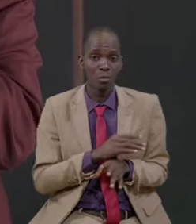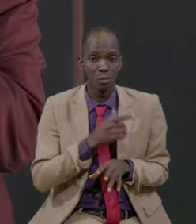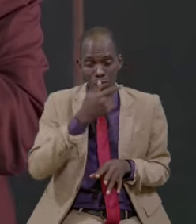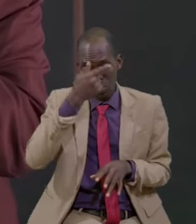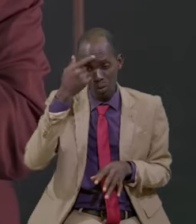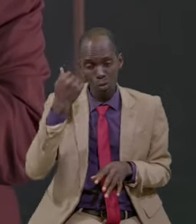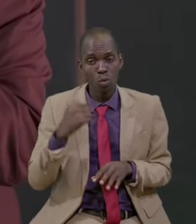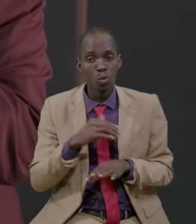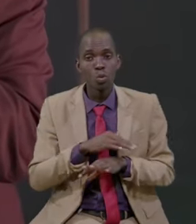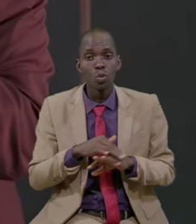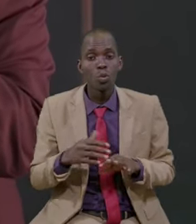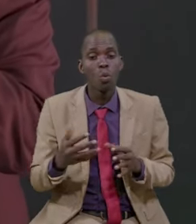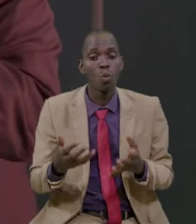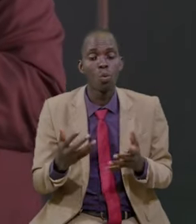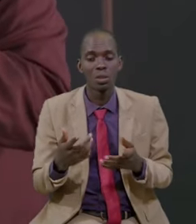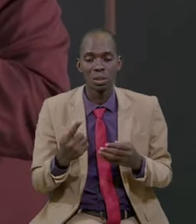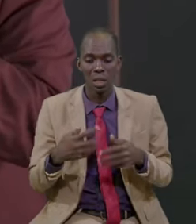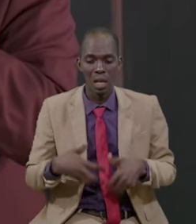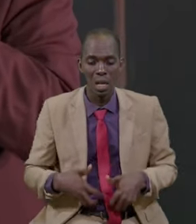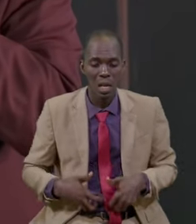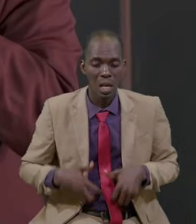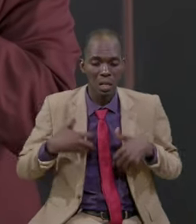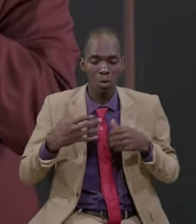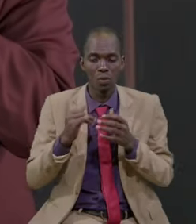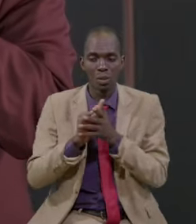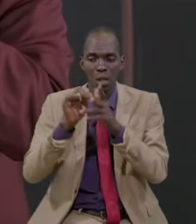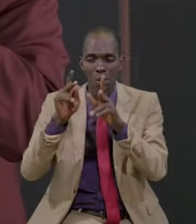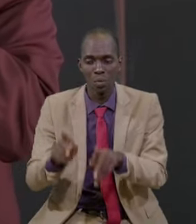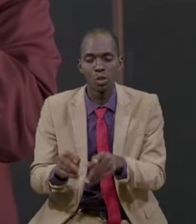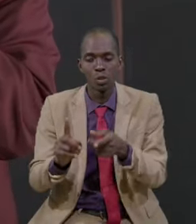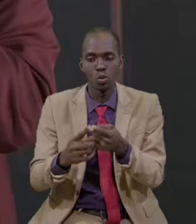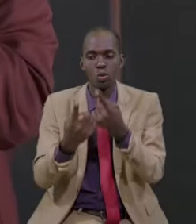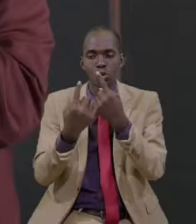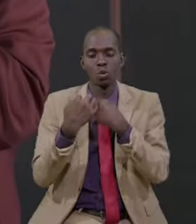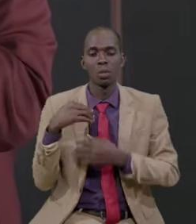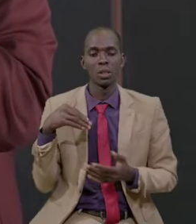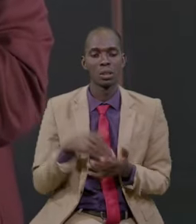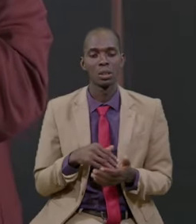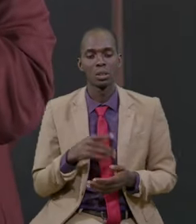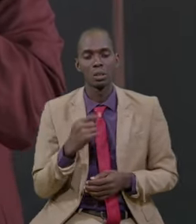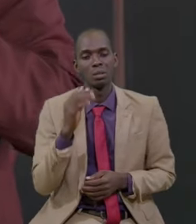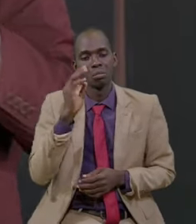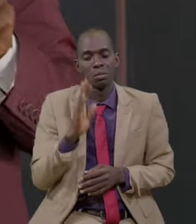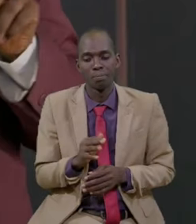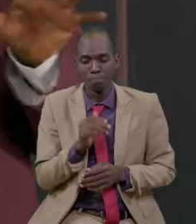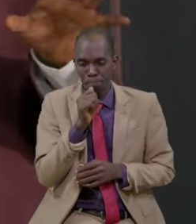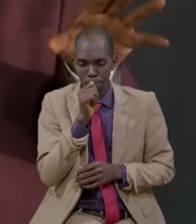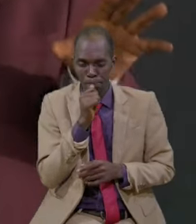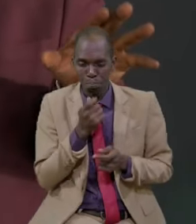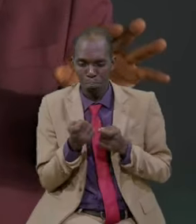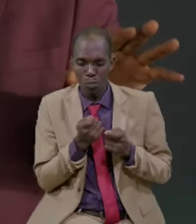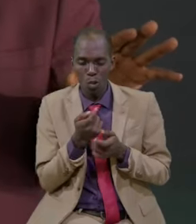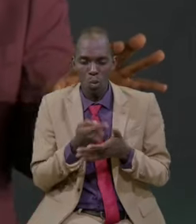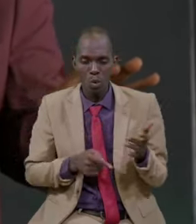ils ne veulent pas avoir la colère de cet homme. Et ils font attention à ce qu'ils disent. Et finalement,